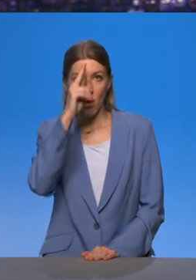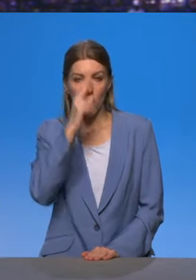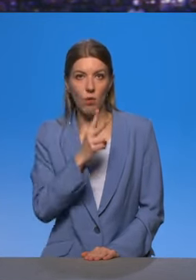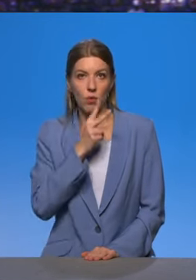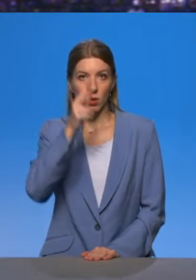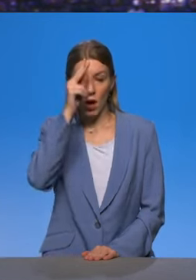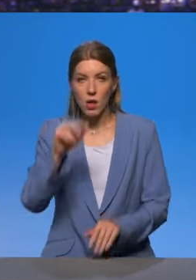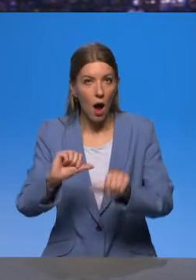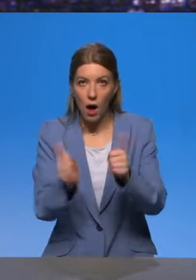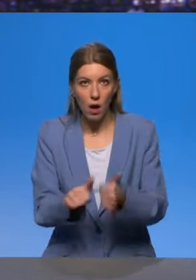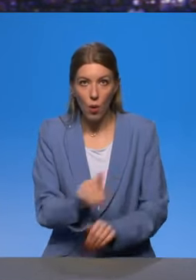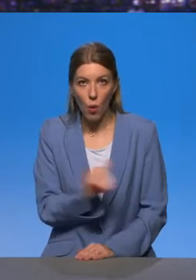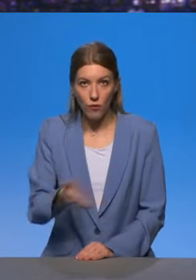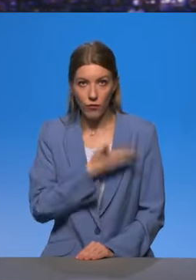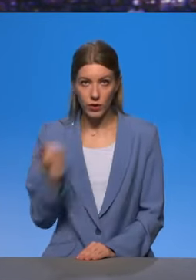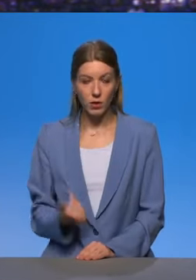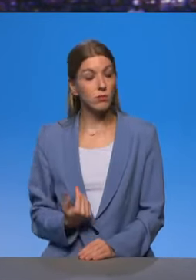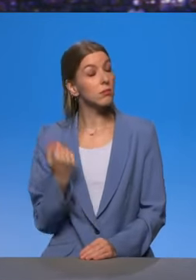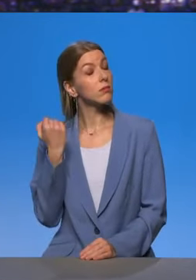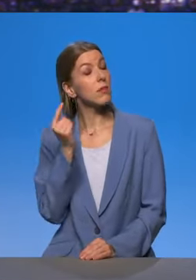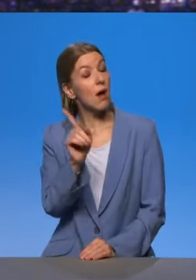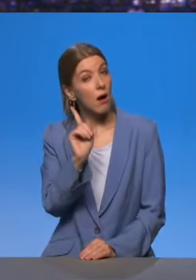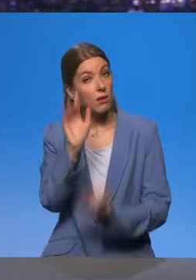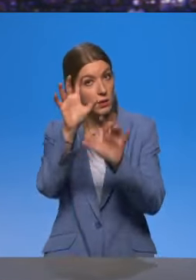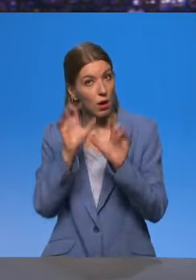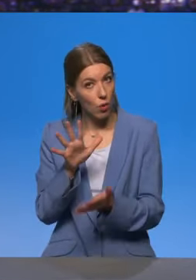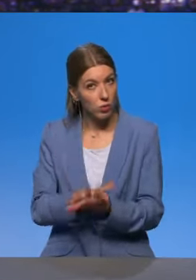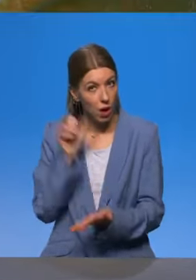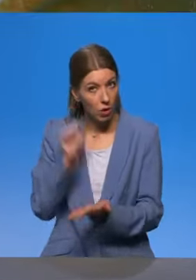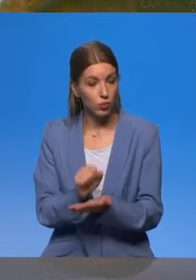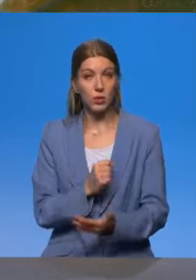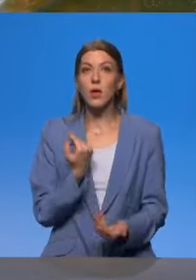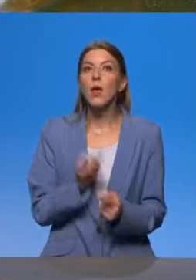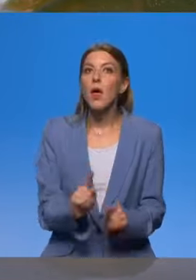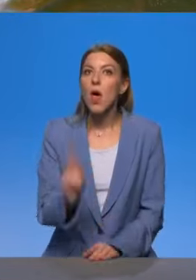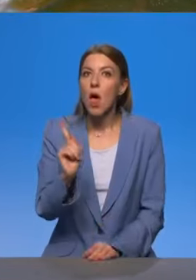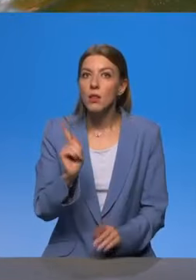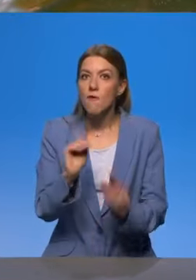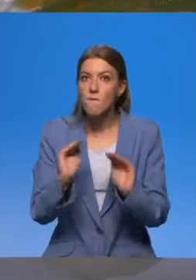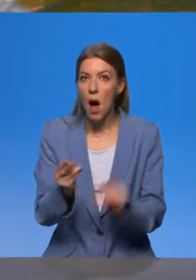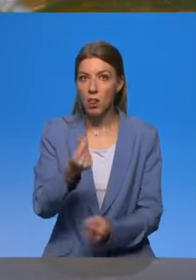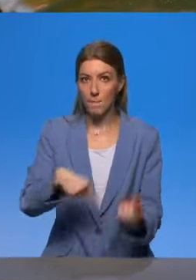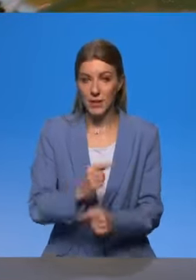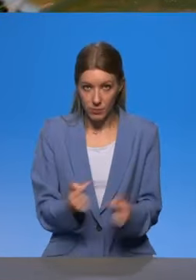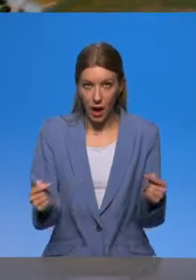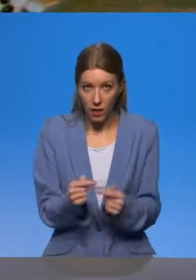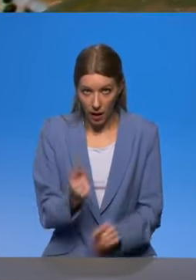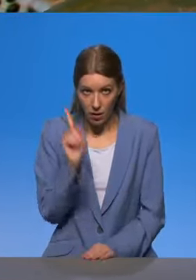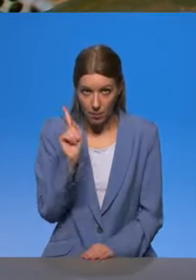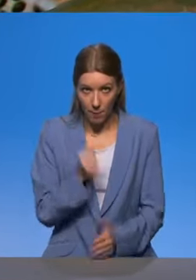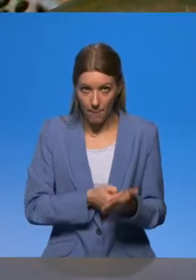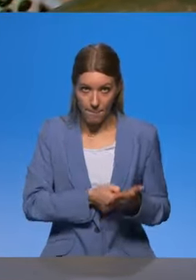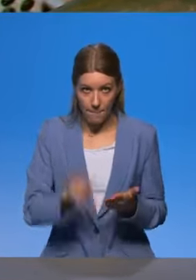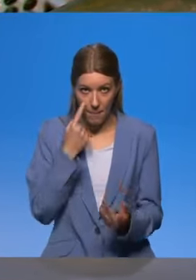оформляют. И а это нарушение закона, между прочим. В малом бизнесе, я вам это конкретно хочу сказать. Я работала